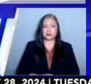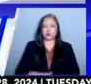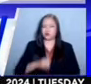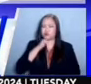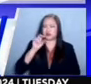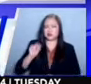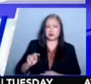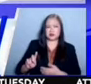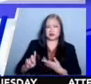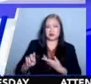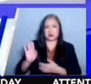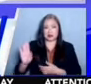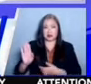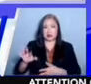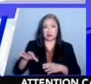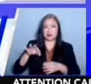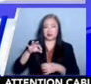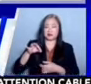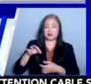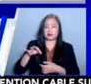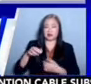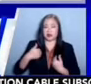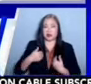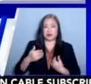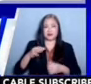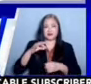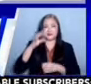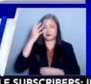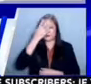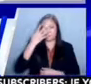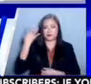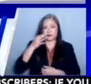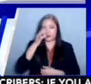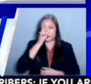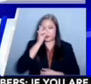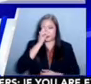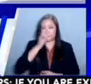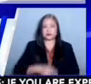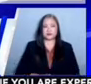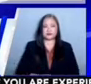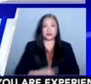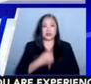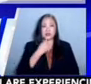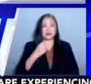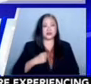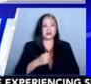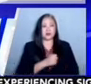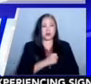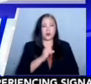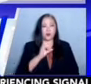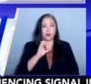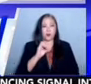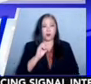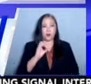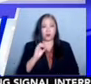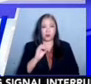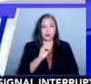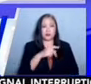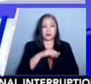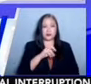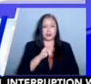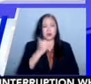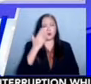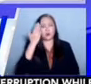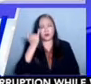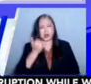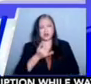nagel ng Philippine citizenship una naman ni Senate minority leader coco Pimentel Bakit naging tungkol kay go ang pagdinig na dapat